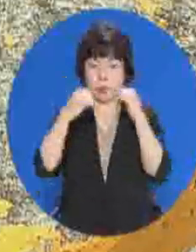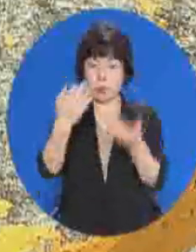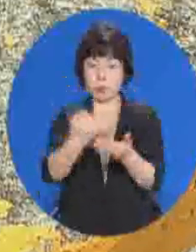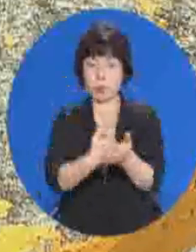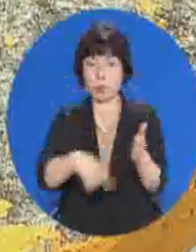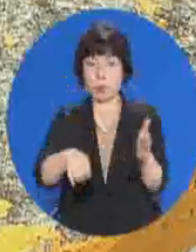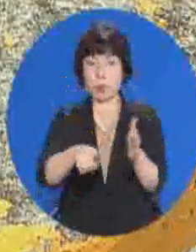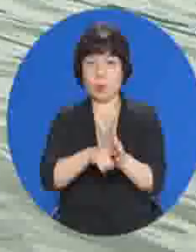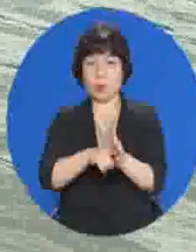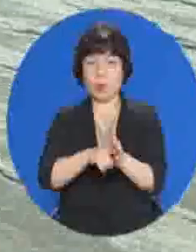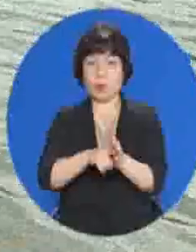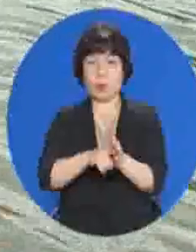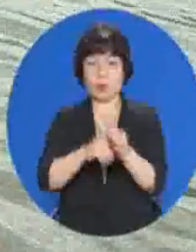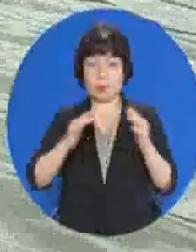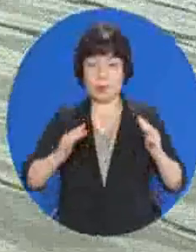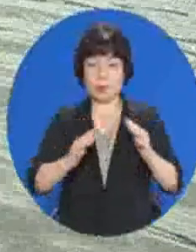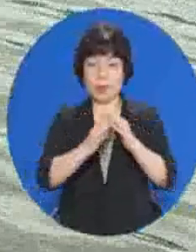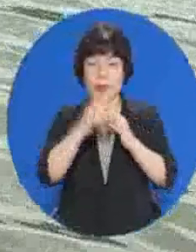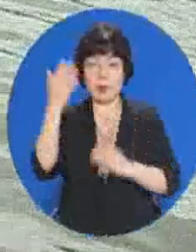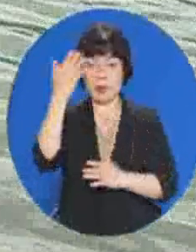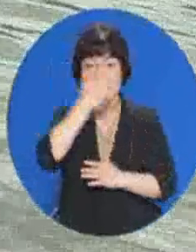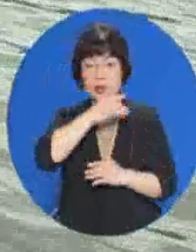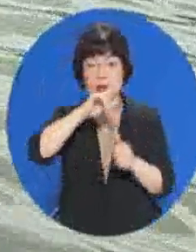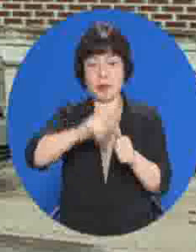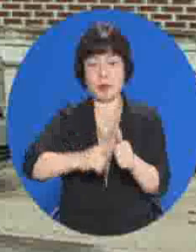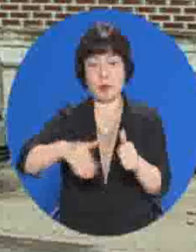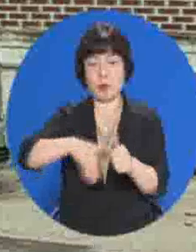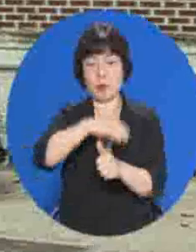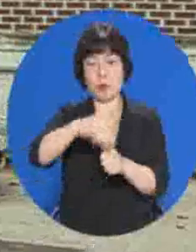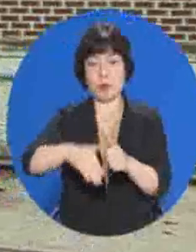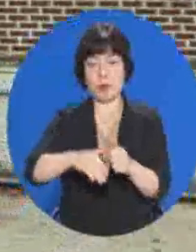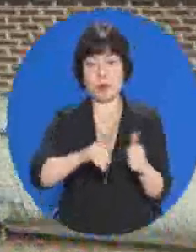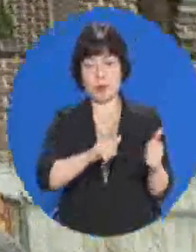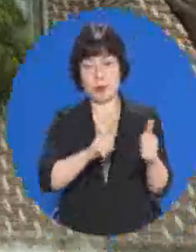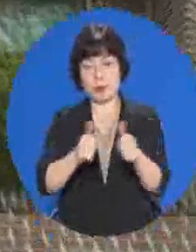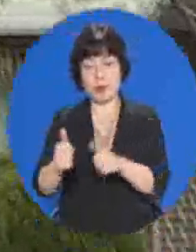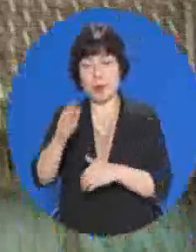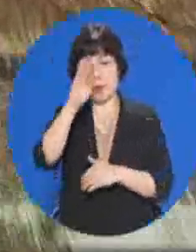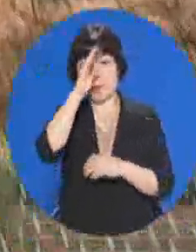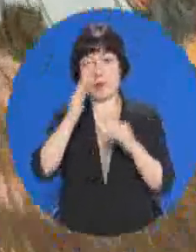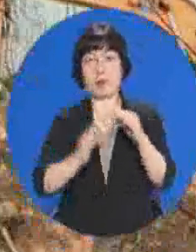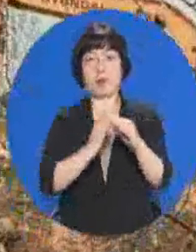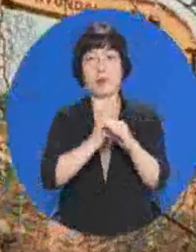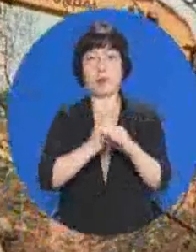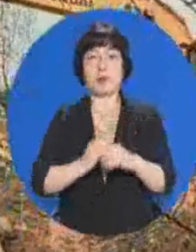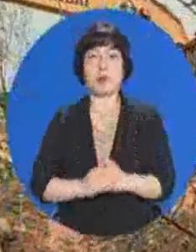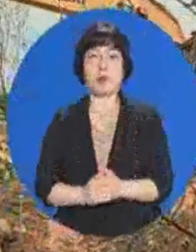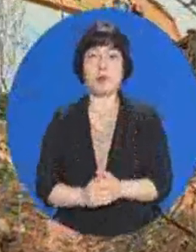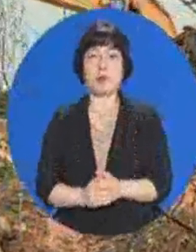겨냥한 무리한 개발로 청정갯벌의 생태계가 몸살을 앓고 있습니다. MBC 뉴스 조희원입니다.